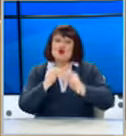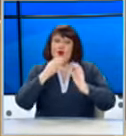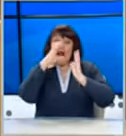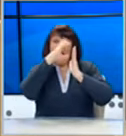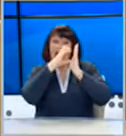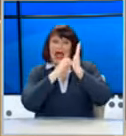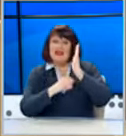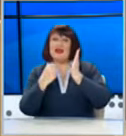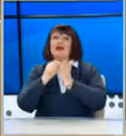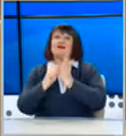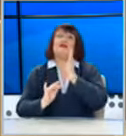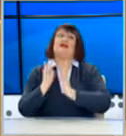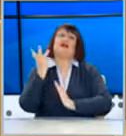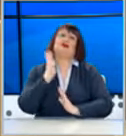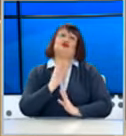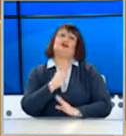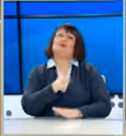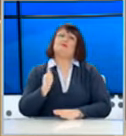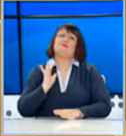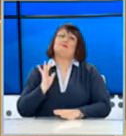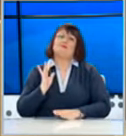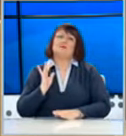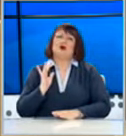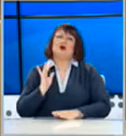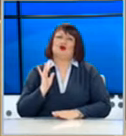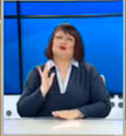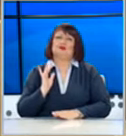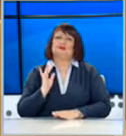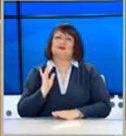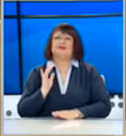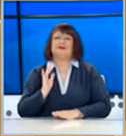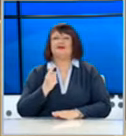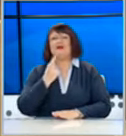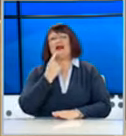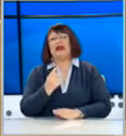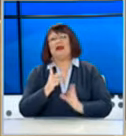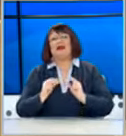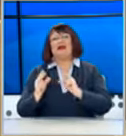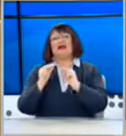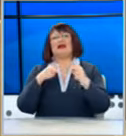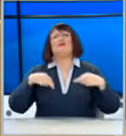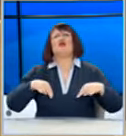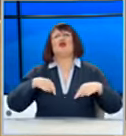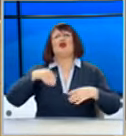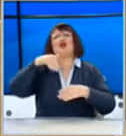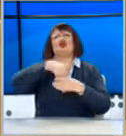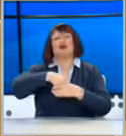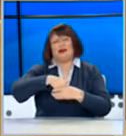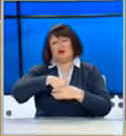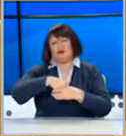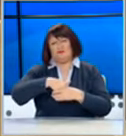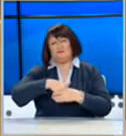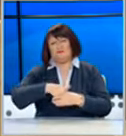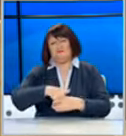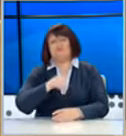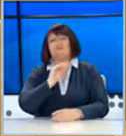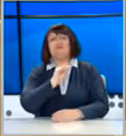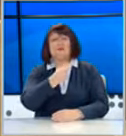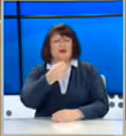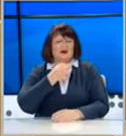να βελτιωθεί η όποια κατάσταση υπάρχει σήμερα. Αλλά ναι, και μιλάμε για το Υπουργείο Εσωτερικών. Δεν